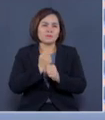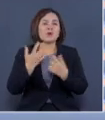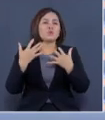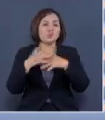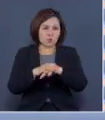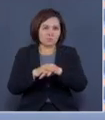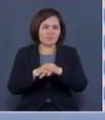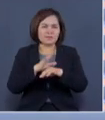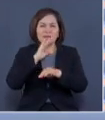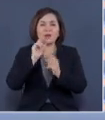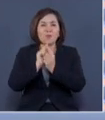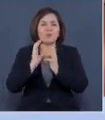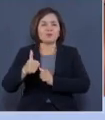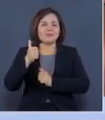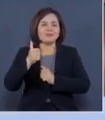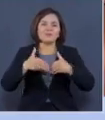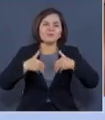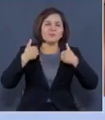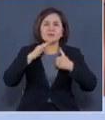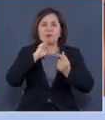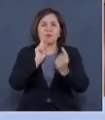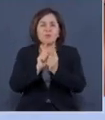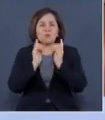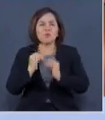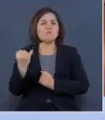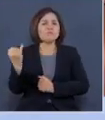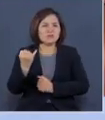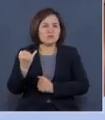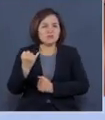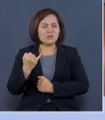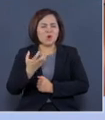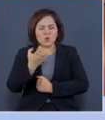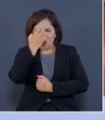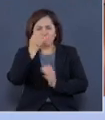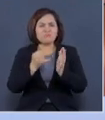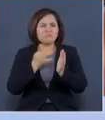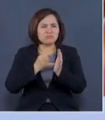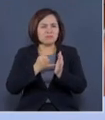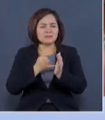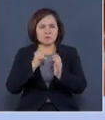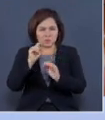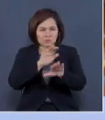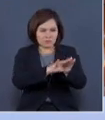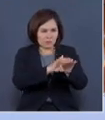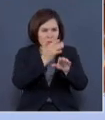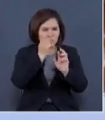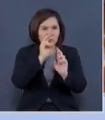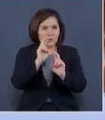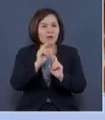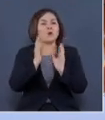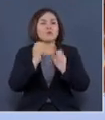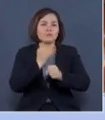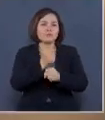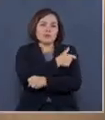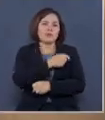มีเพื่อนร่วมงานดีก็แฮปปี้สิคะแต่ถ้ามีเพื่อนร่วมงานมีน้ำโหง่ายขนาดนี้เนี่ยอันนี้ต้องระวังนะคะไปดูพี่รปภ.